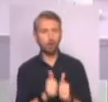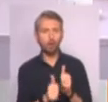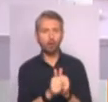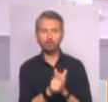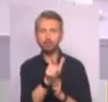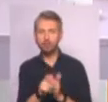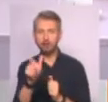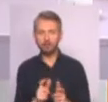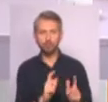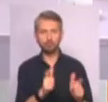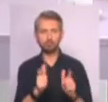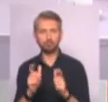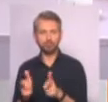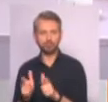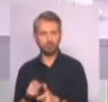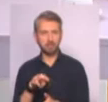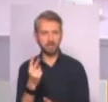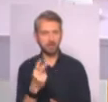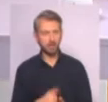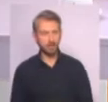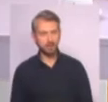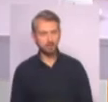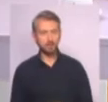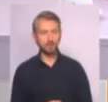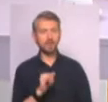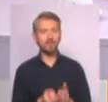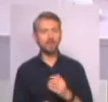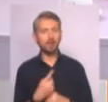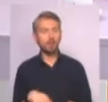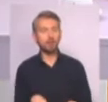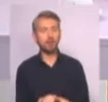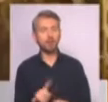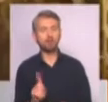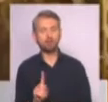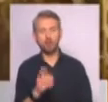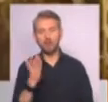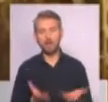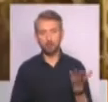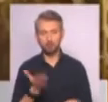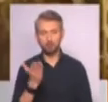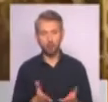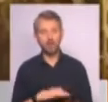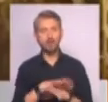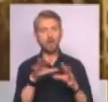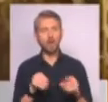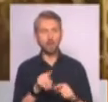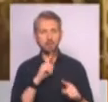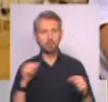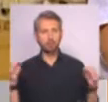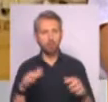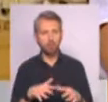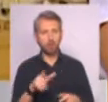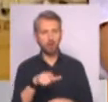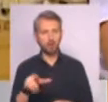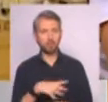мешканцю ці квадратні метри. І виникає річ така, що якщо загальними зборами мешканців було